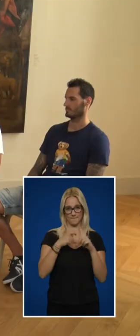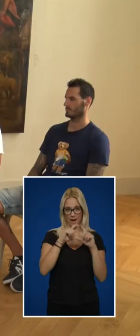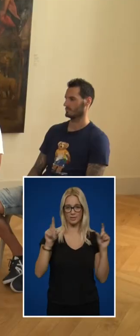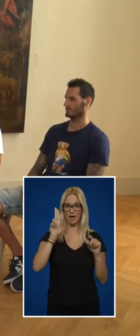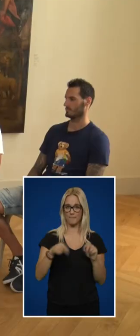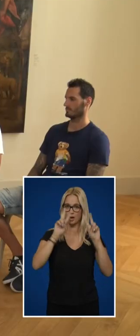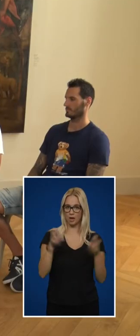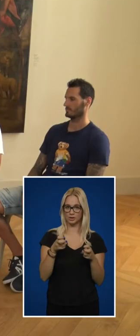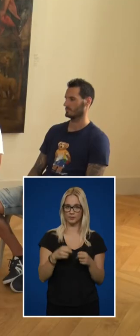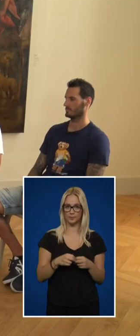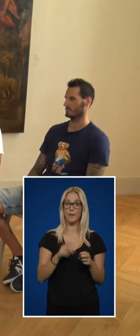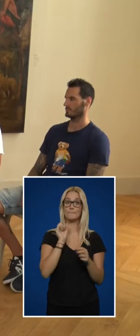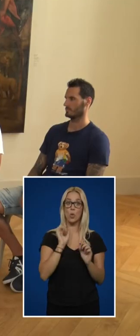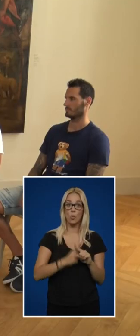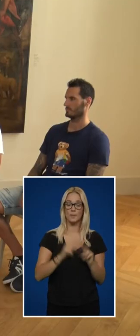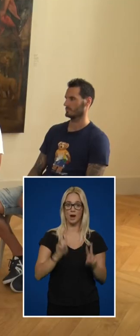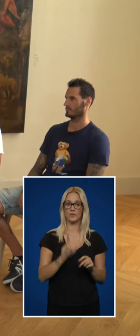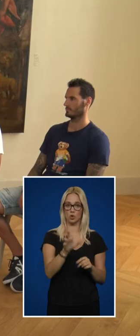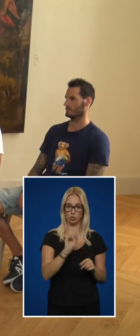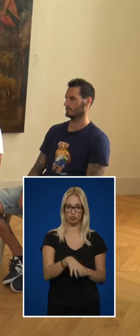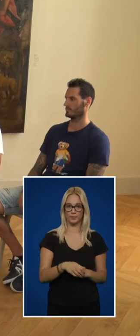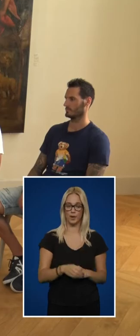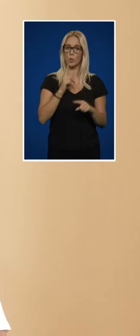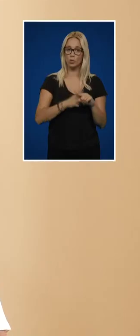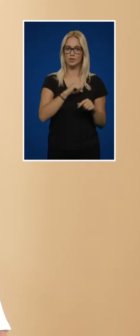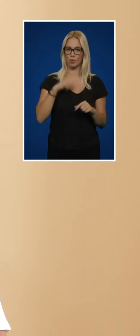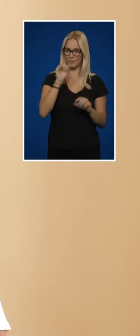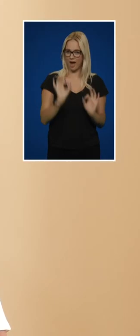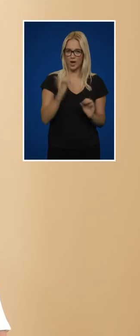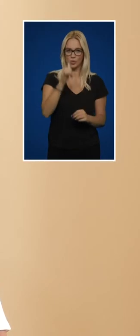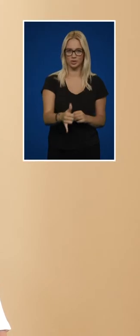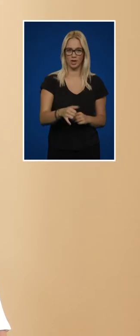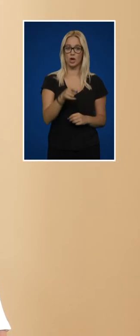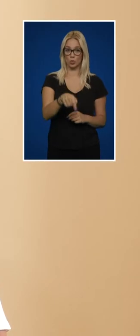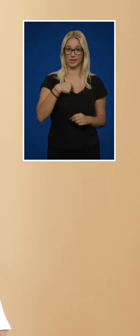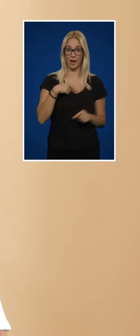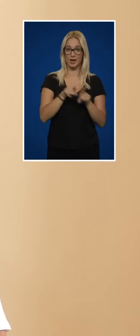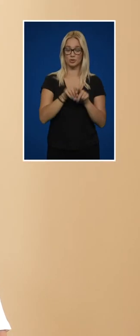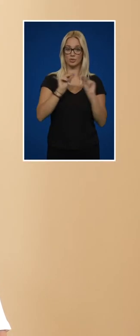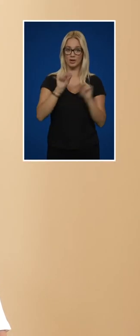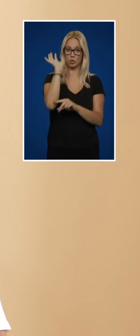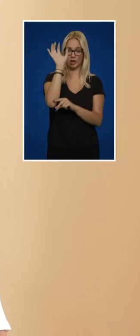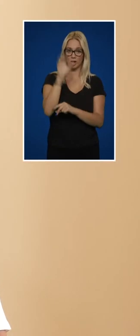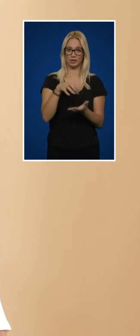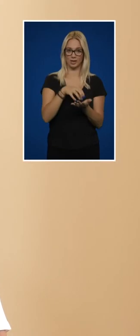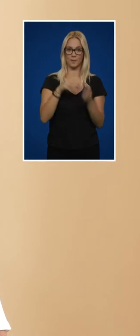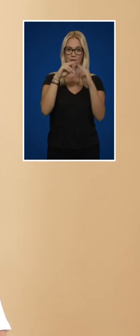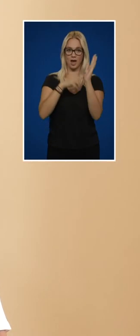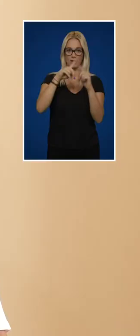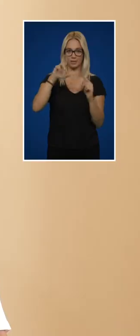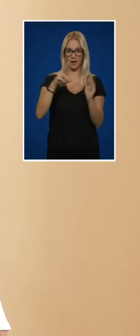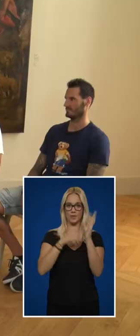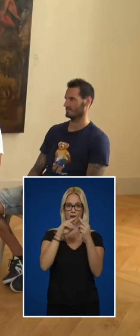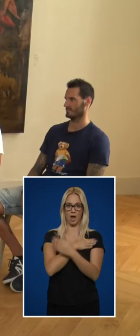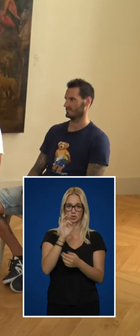je kampanja, ima i naziv Pogodi pravi koš, pogodili smo i prave goste. Tu je s nama i trener košarkaša